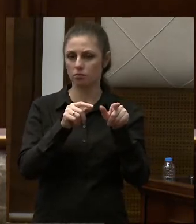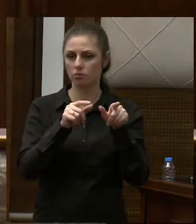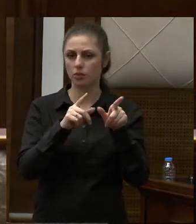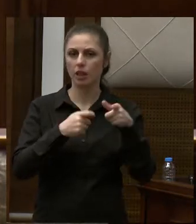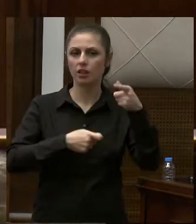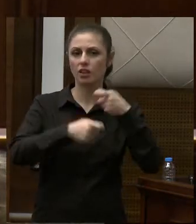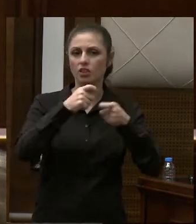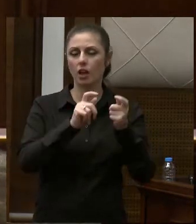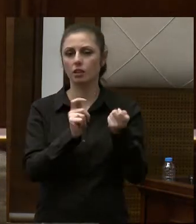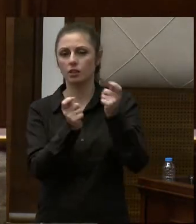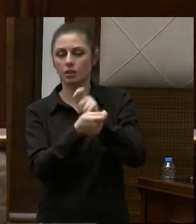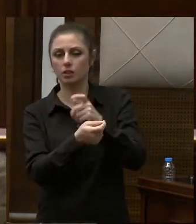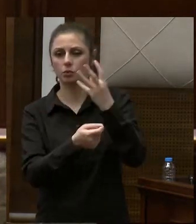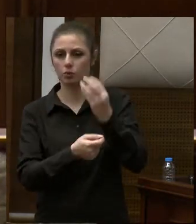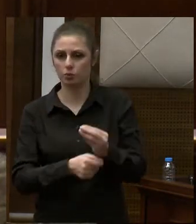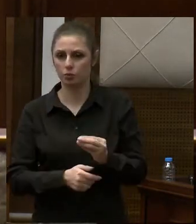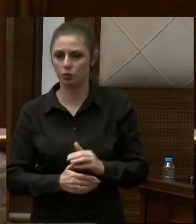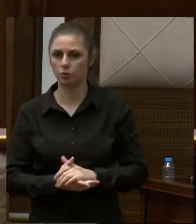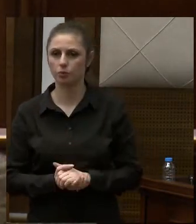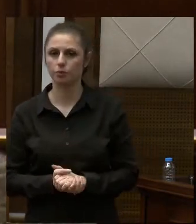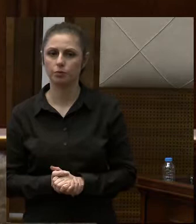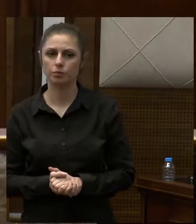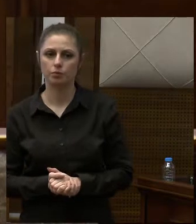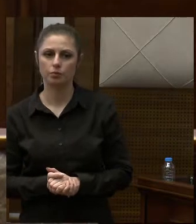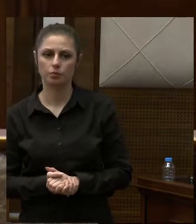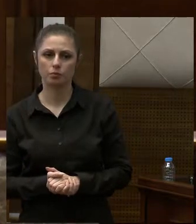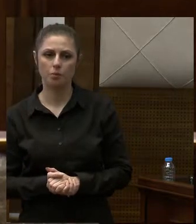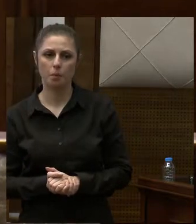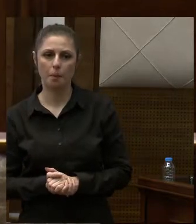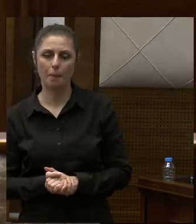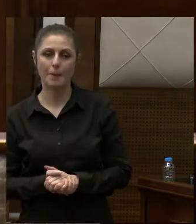ticarete dönüşmüş durumda değil mi Nuraydın Bey? Başkanım, daha önceki